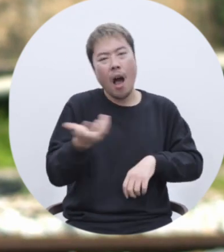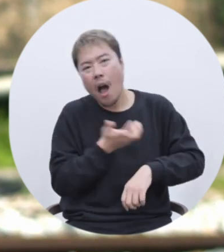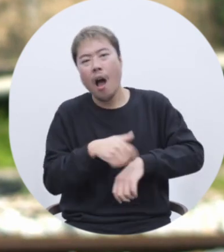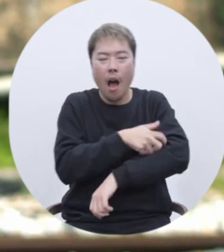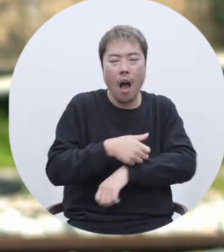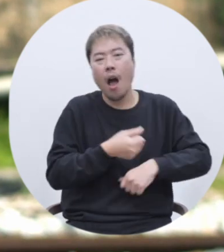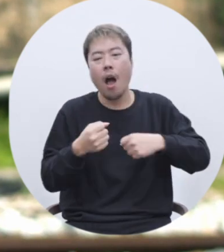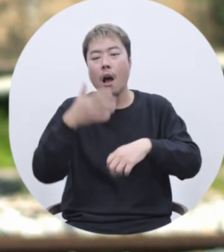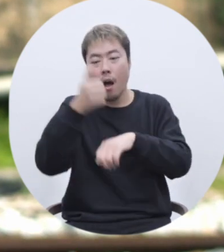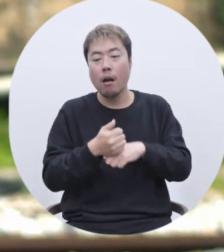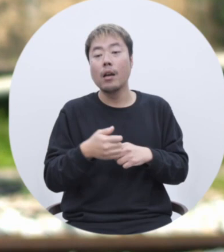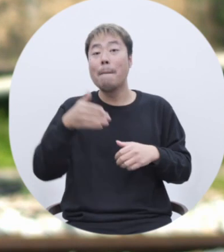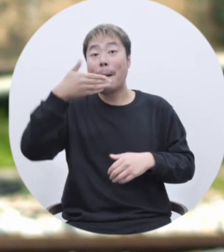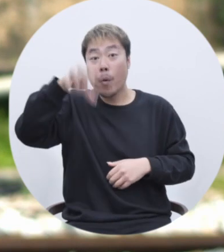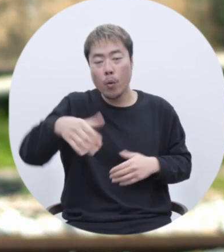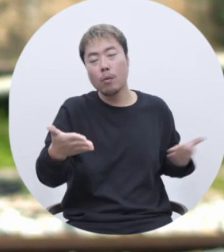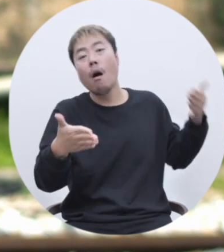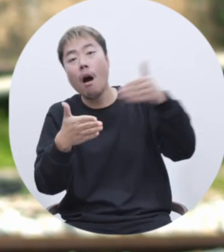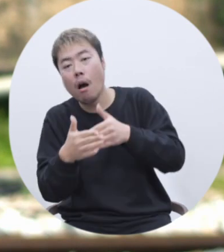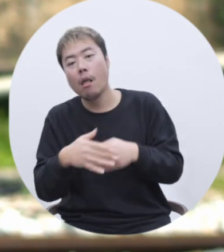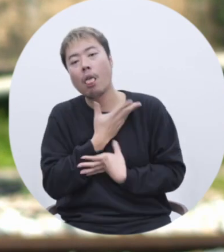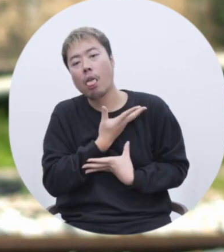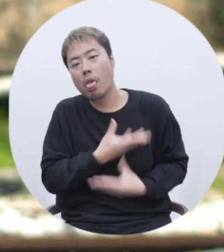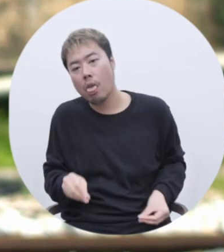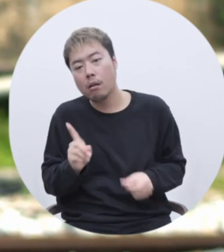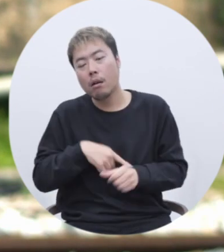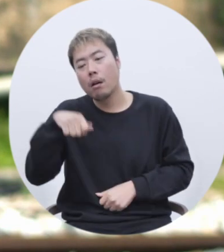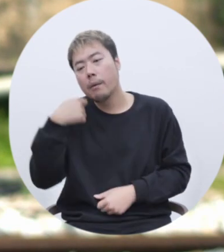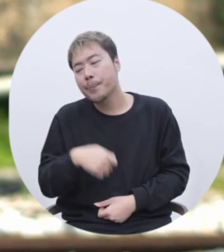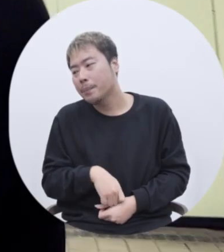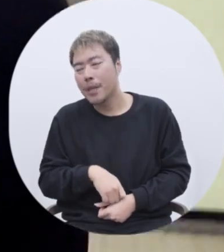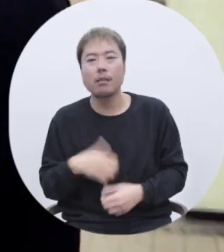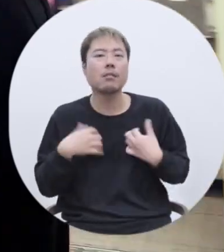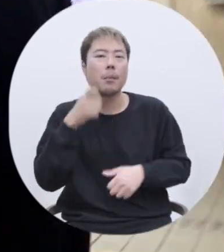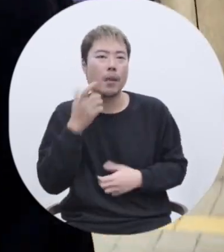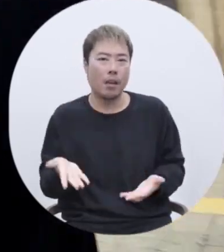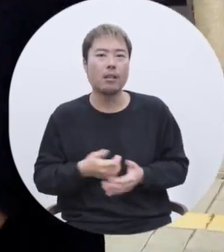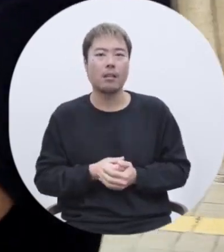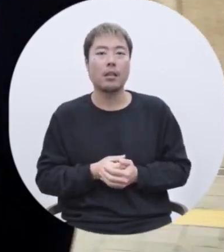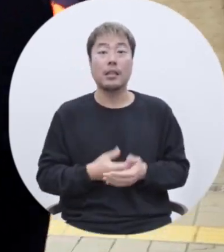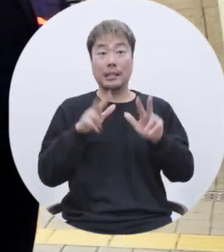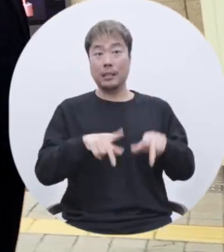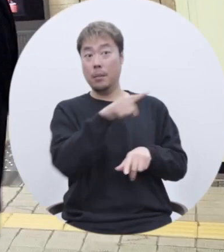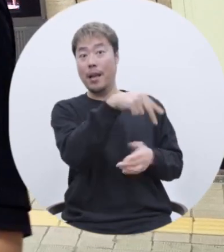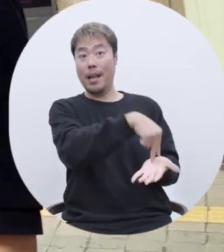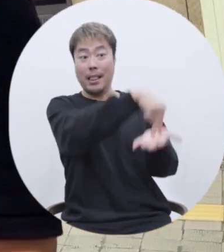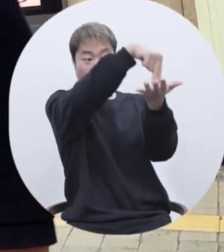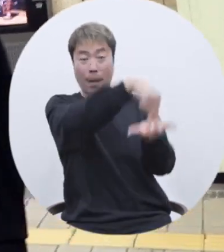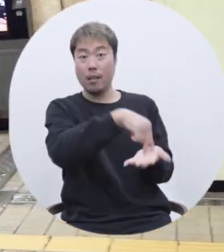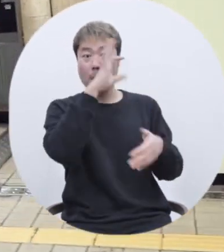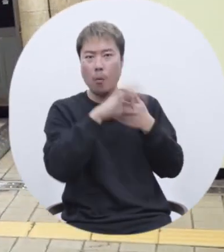다 빠져서 정작 도착해서 뭔가 밥을 먹고 즐겨야 하는 시간에 즐기지 못한다든지. 지금 엘리베이터에